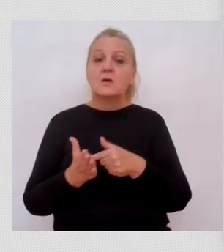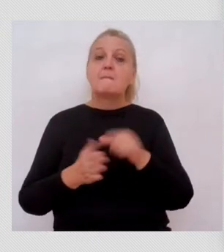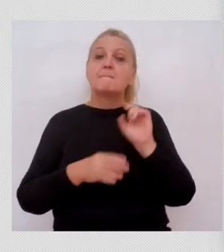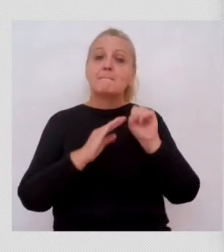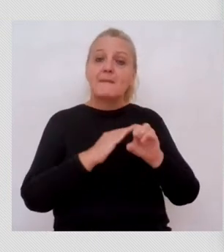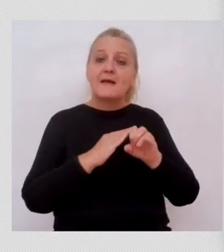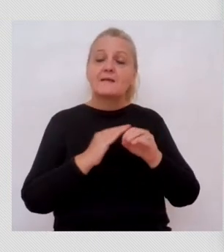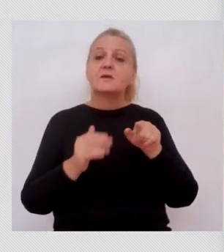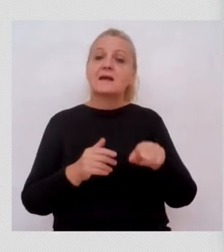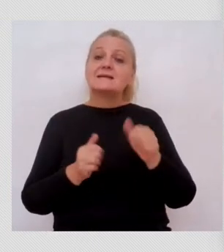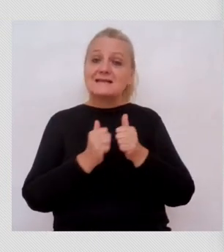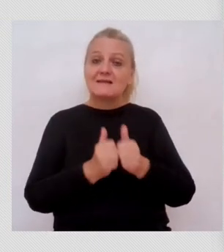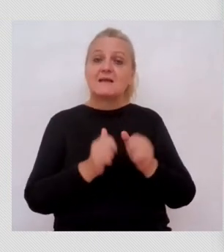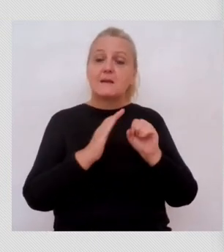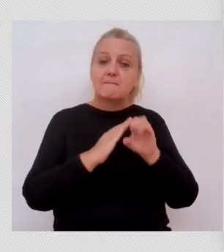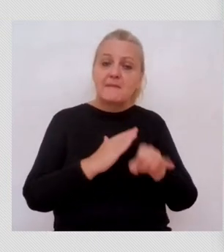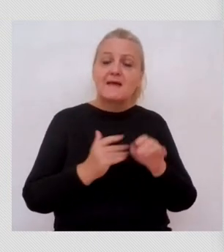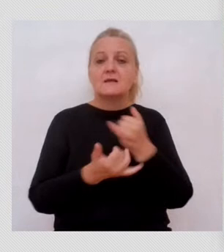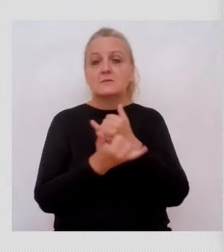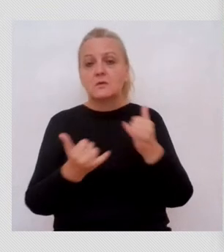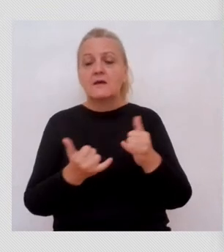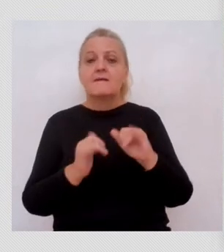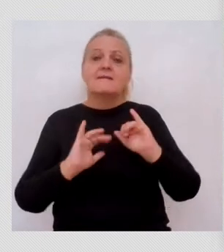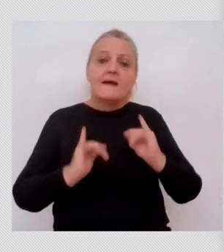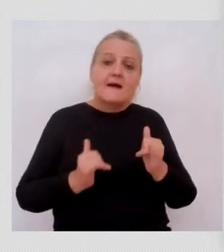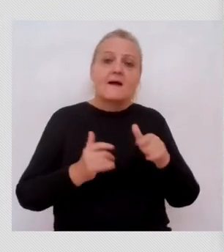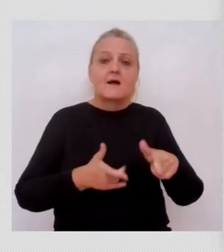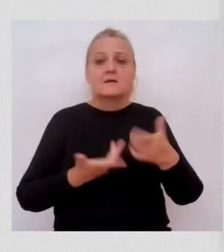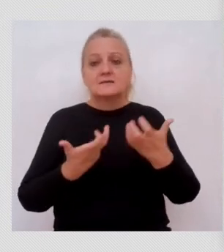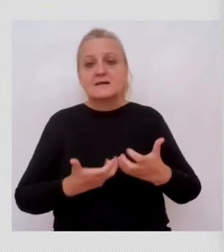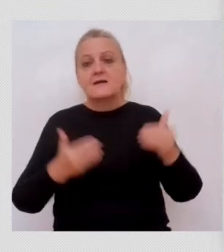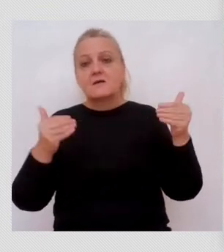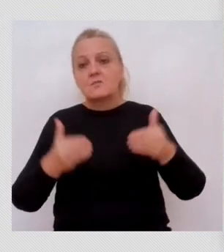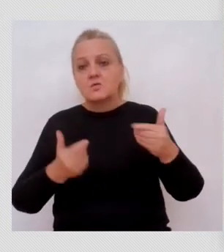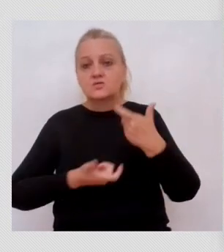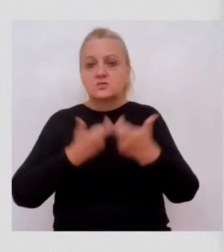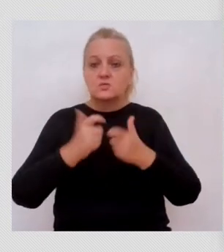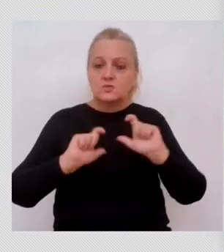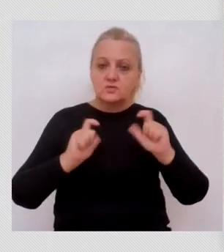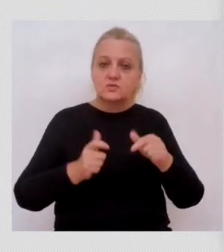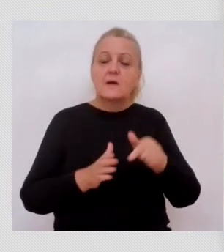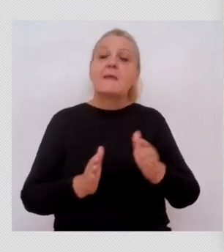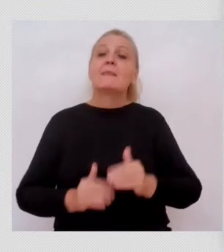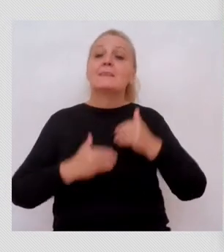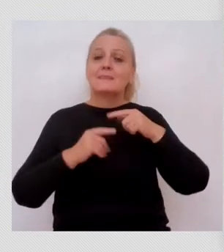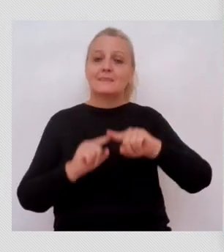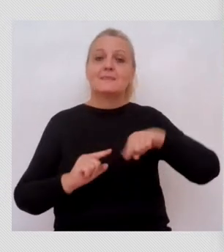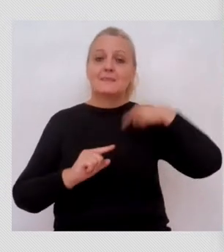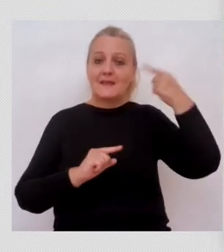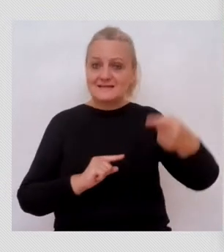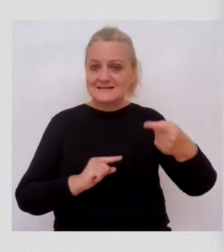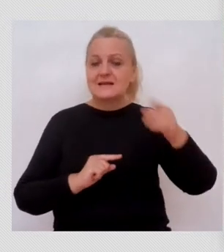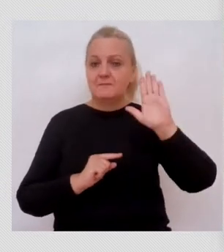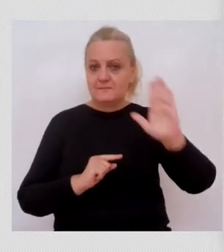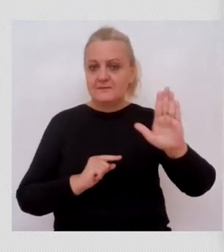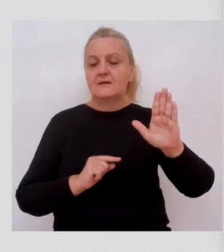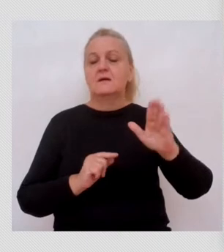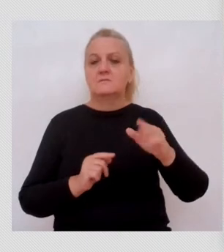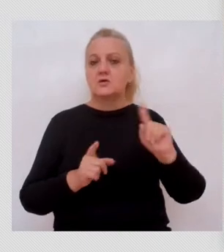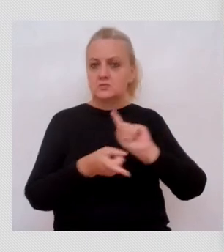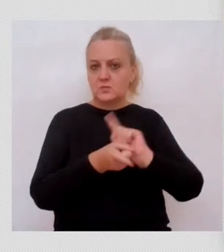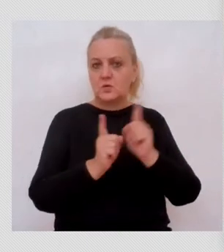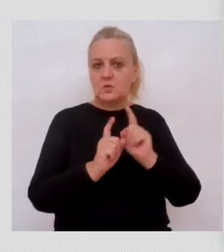o roli mediów i co możemy zrobić, monitorować. Będzie jedno z kolejnych